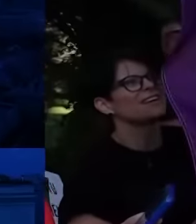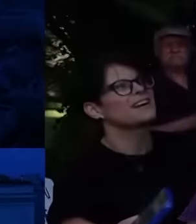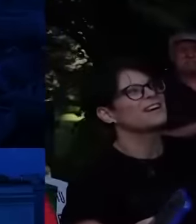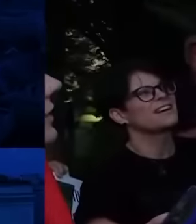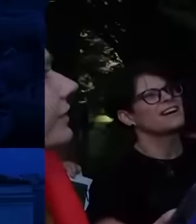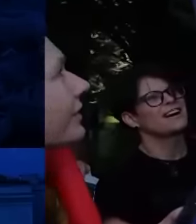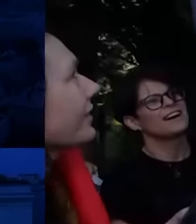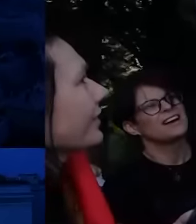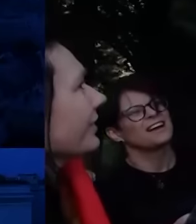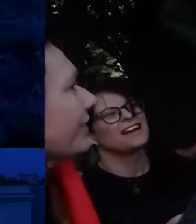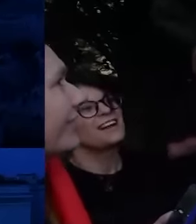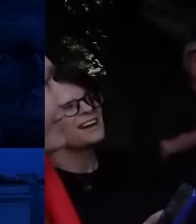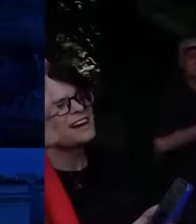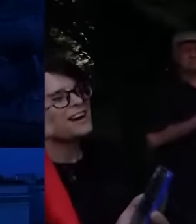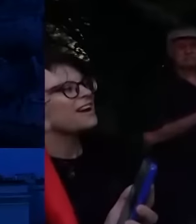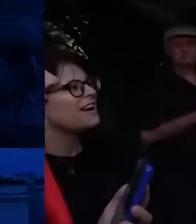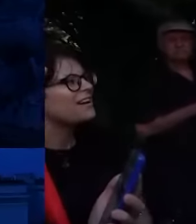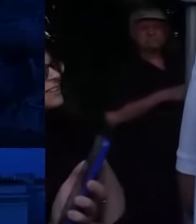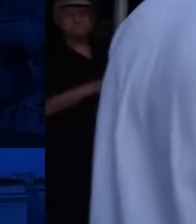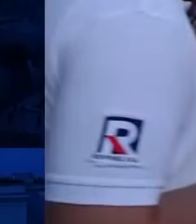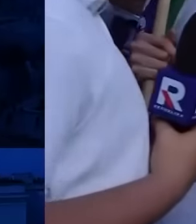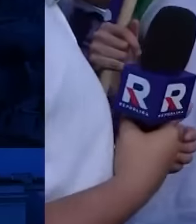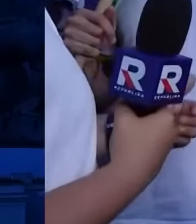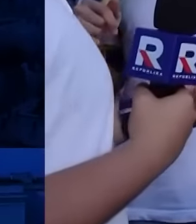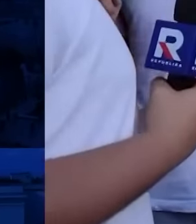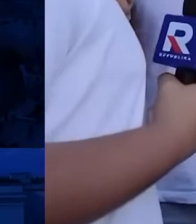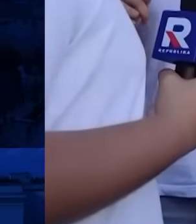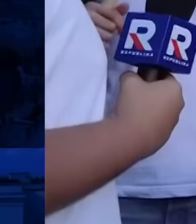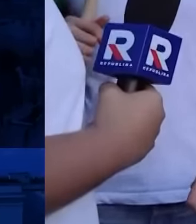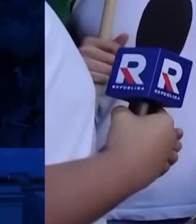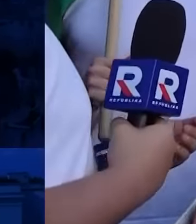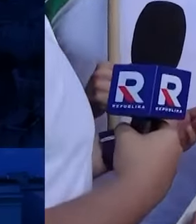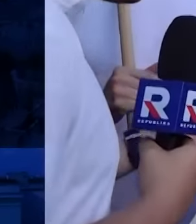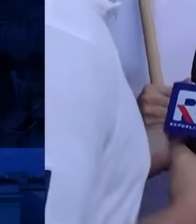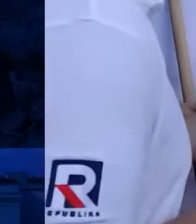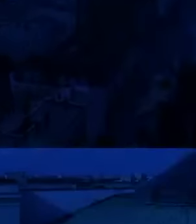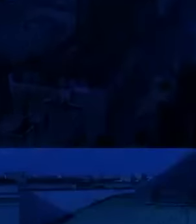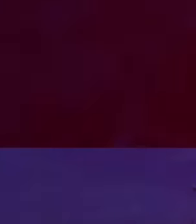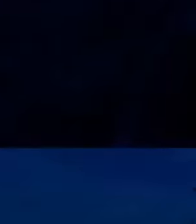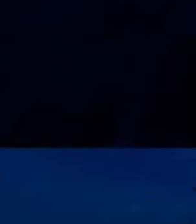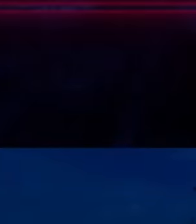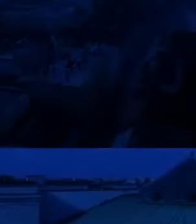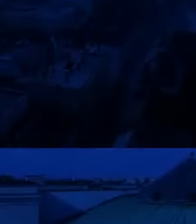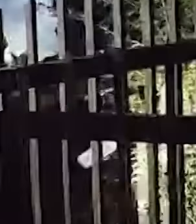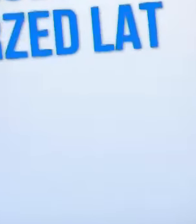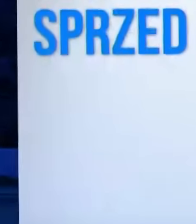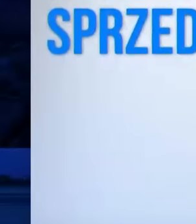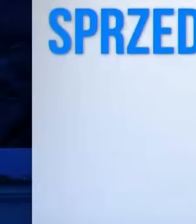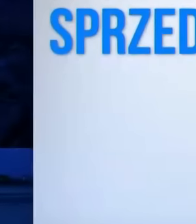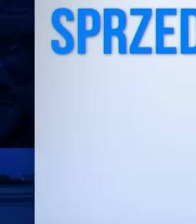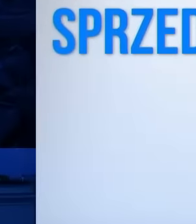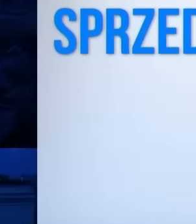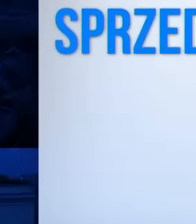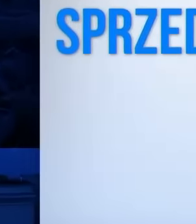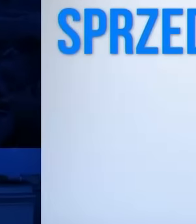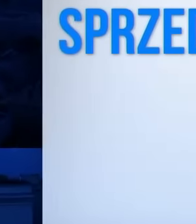Homo Komando, podający się za Cyrylę Wilczyńską, wykrzyczał po rosyjsku kilka inwektyw w stronę naszego reportera.